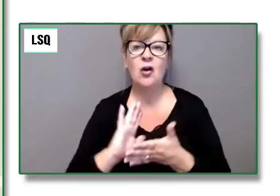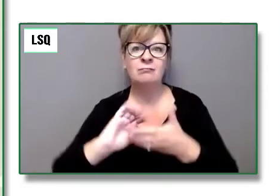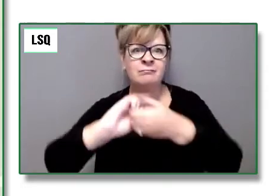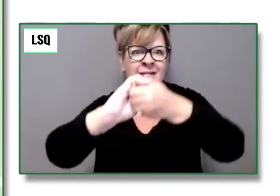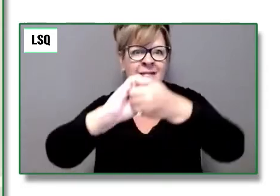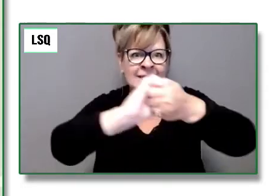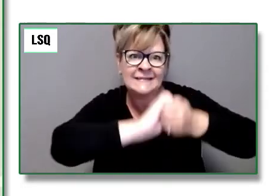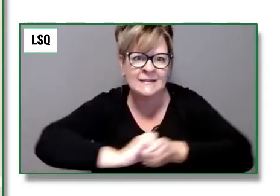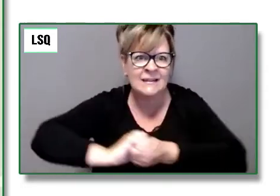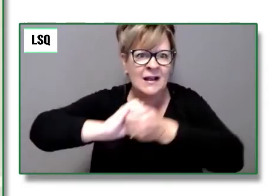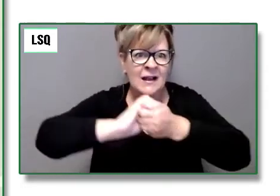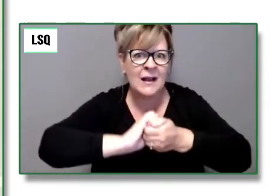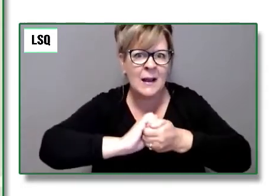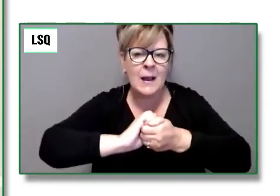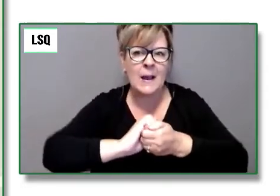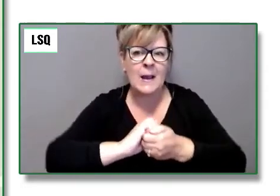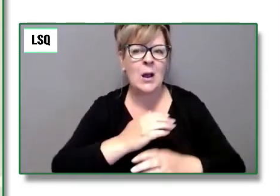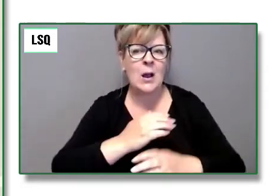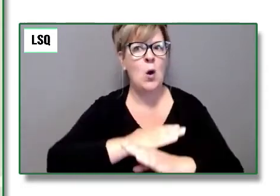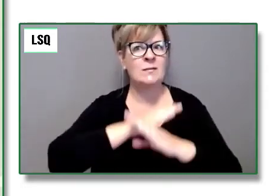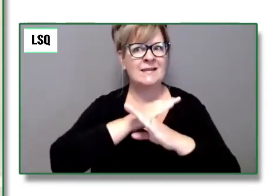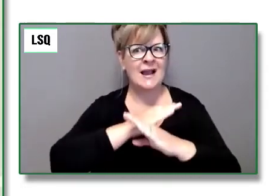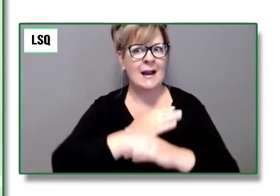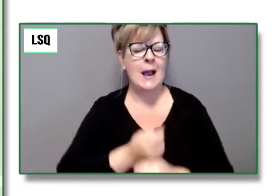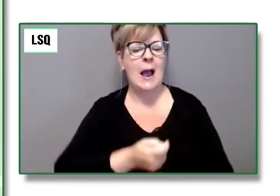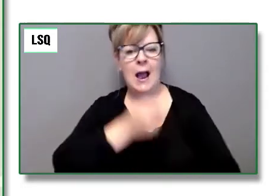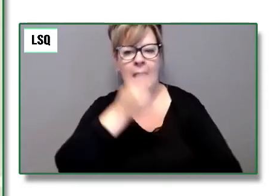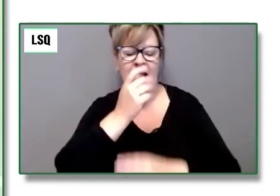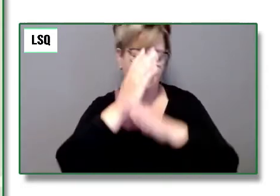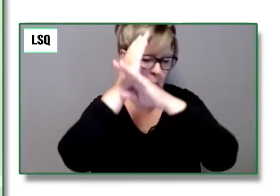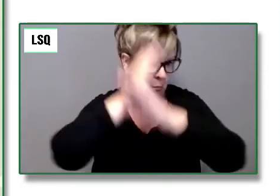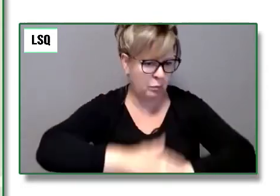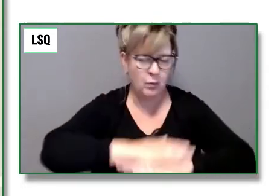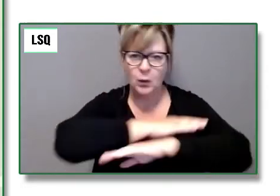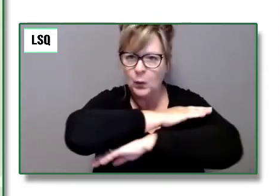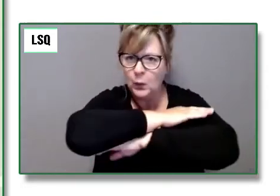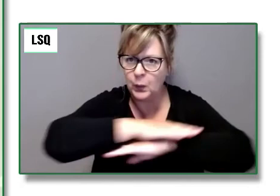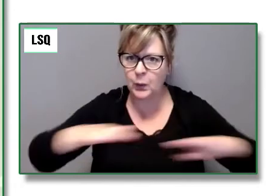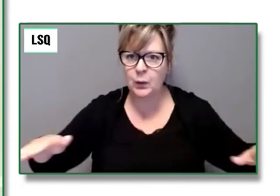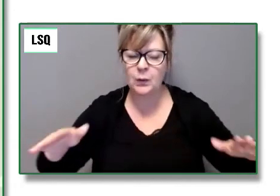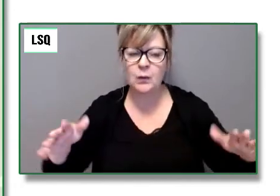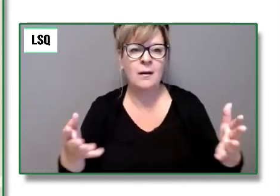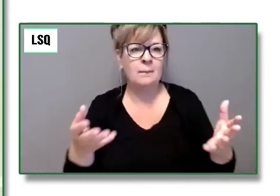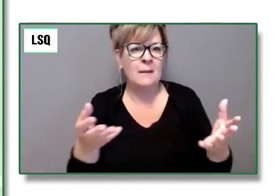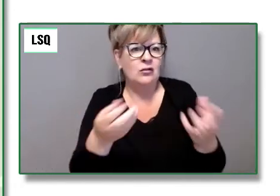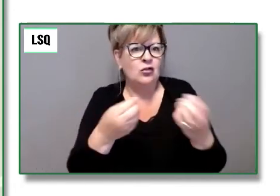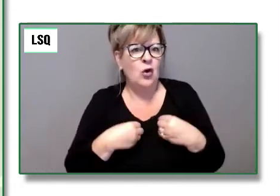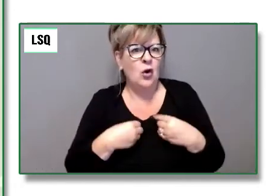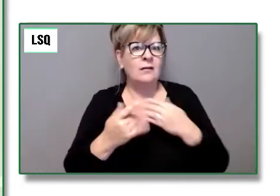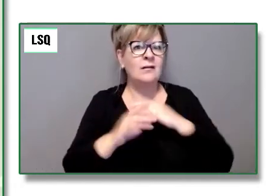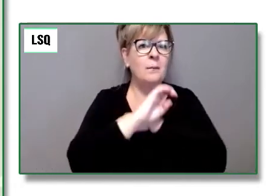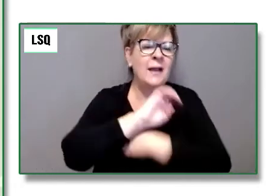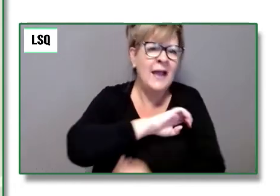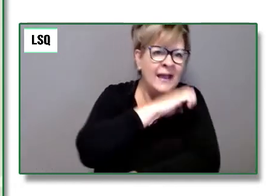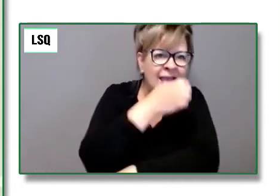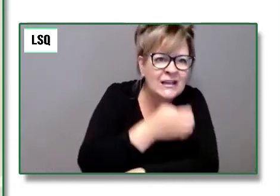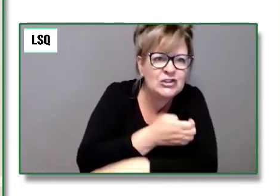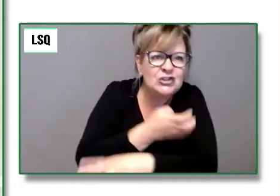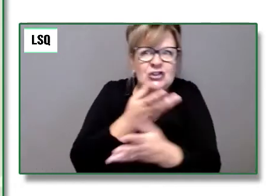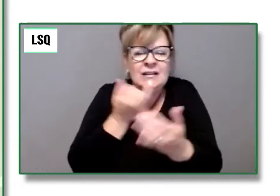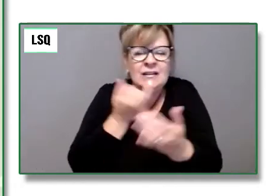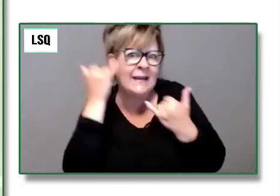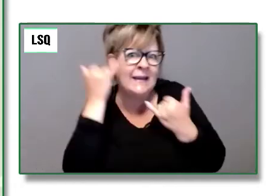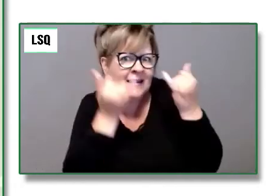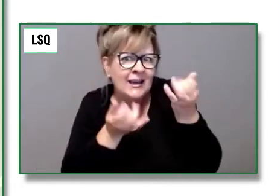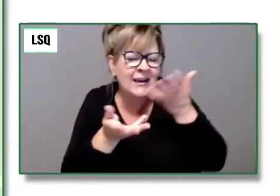énergisantes, mais aussi on prépare la voie pour d'autres afin que ceux-ci comprennent qu'eux aussi peuvent, pour eux-mêmes et pour d'autres